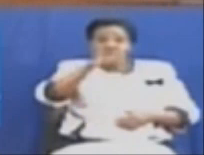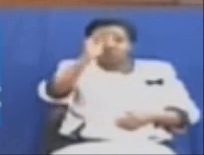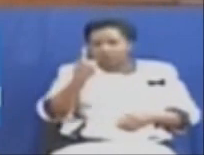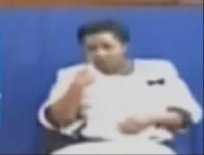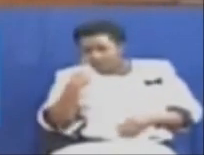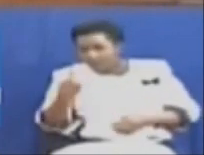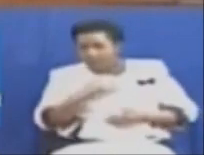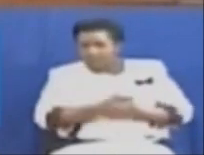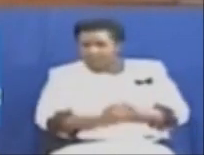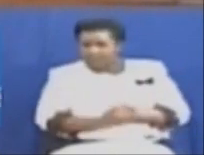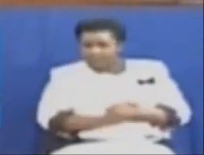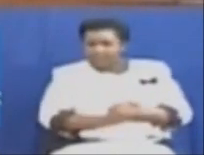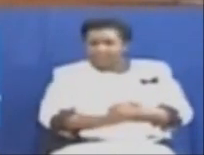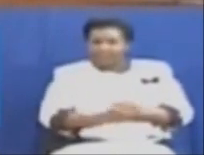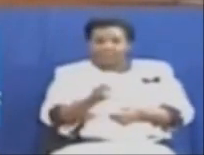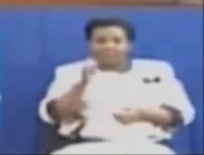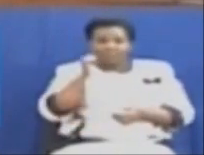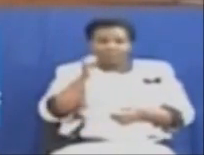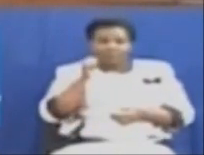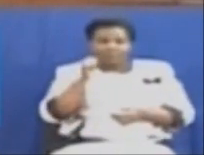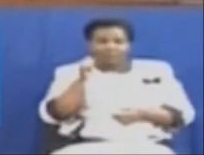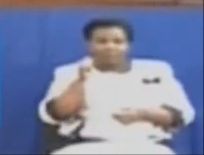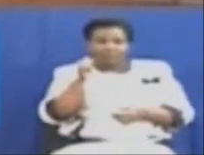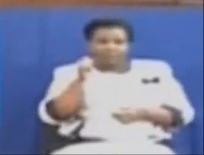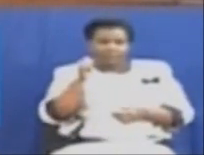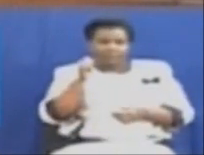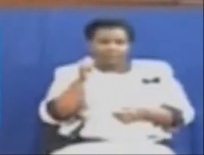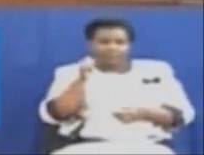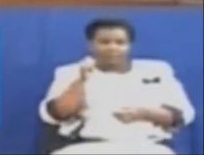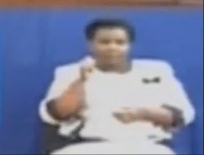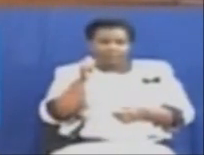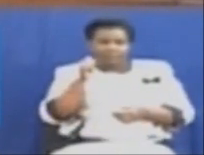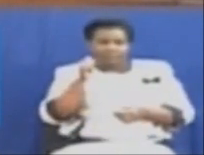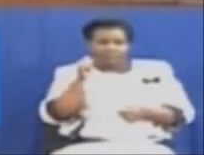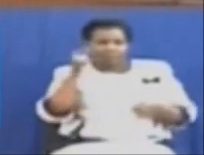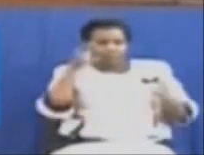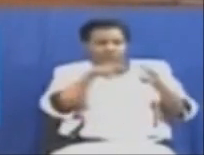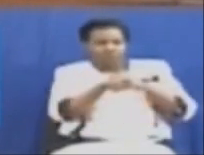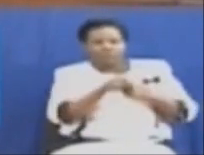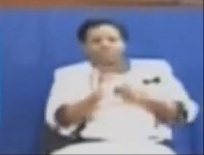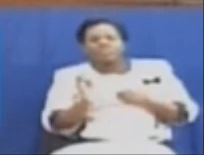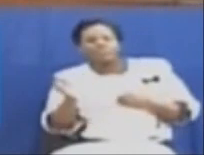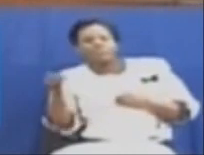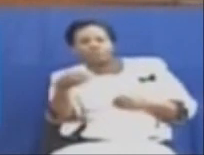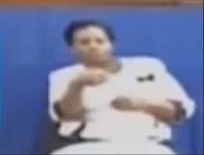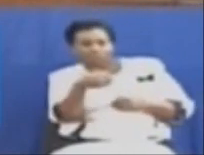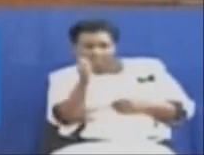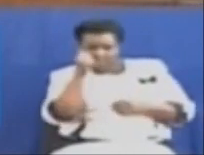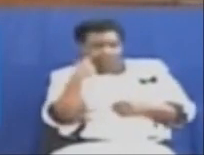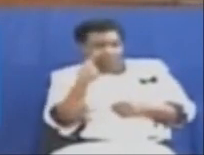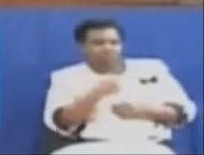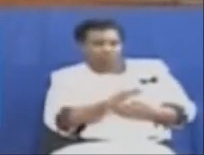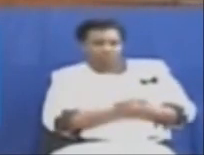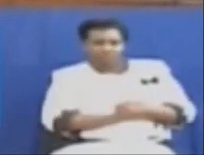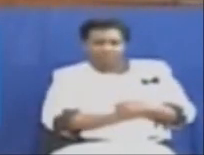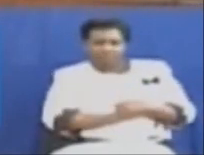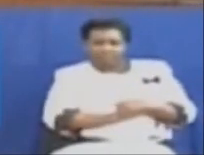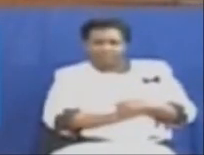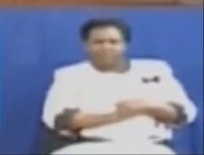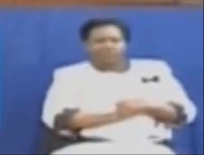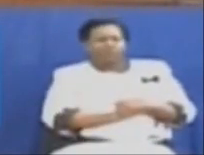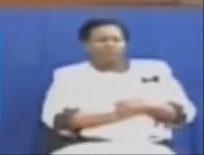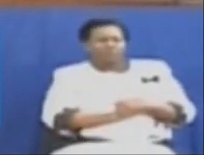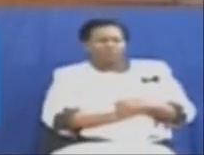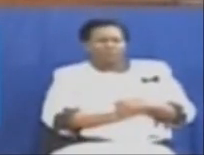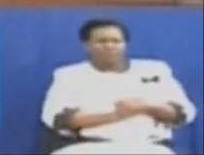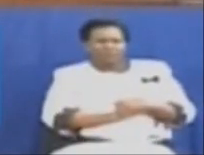kwa usanifu tafsiri yake ni kwamba kama ambavyo nimejibu katika swali langu, jibu langu la msingi kwamba fedha ikipatikana nako ujenzi utaanza.